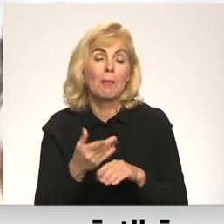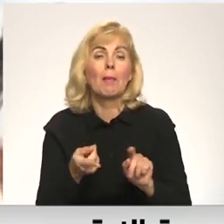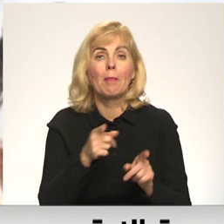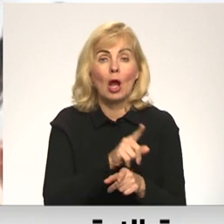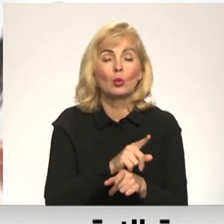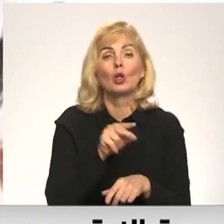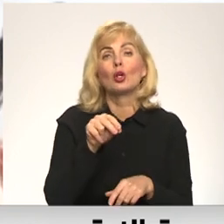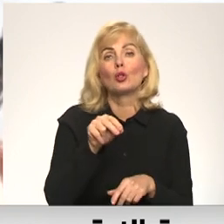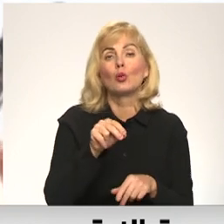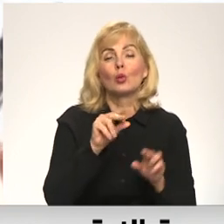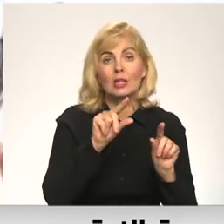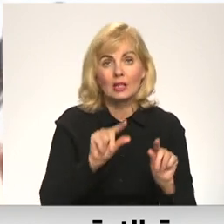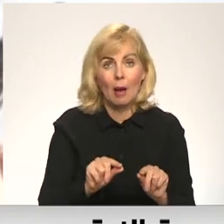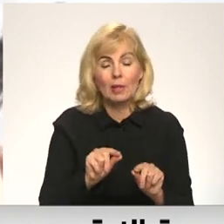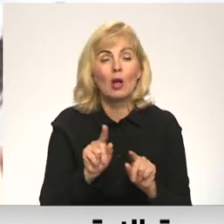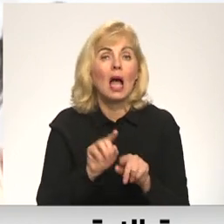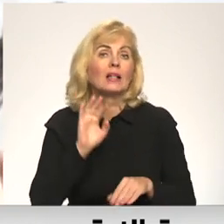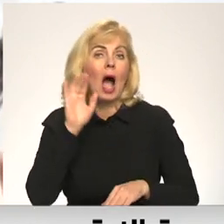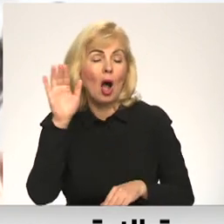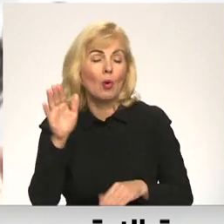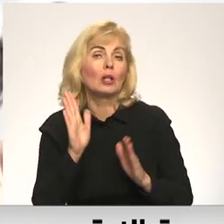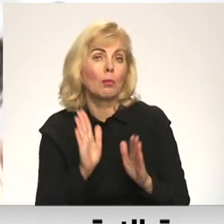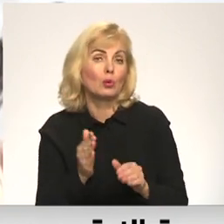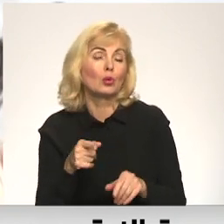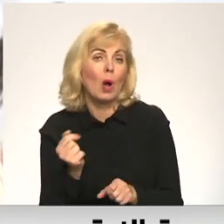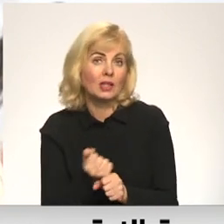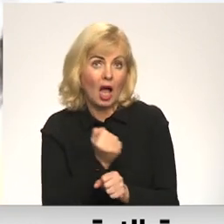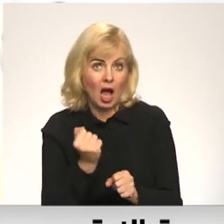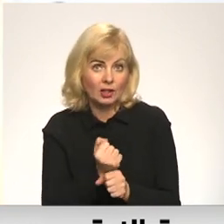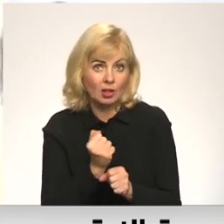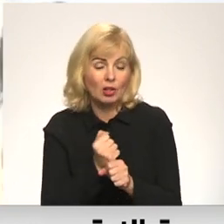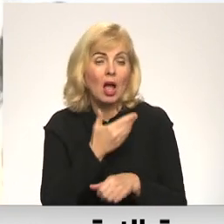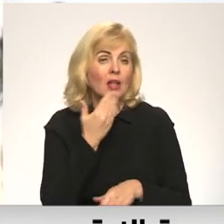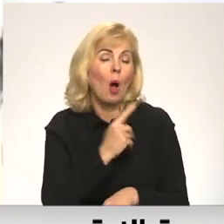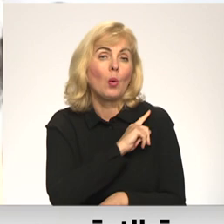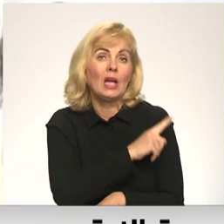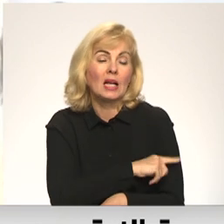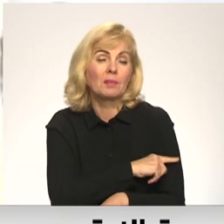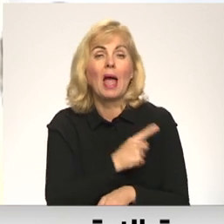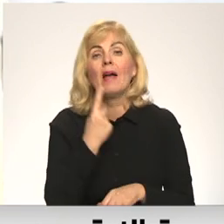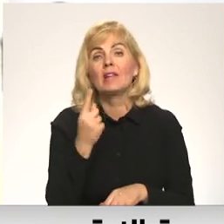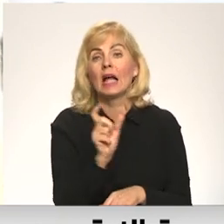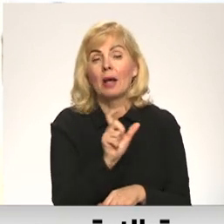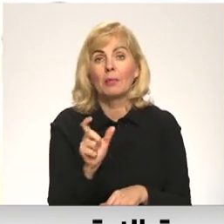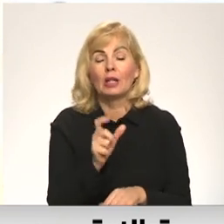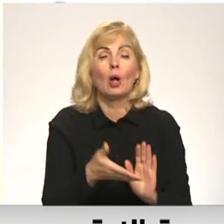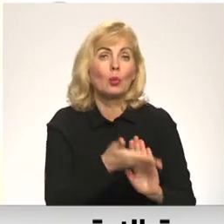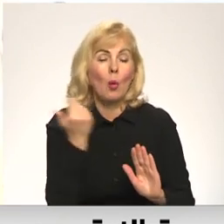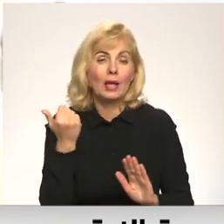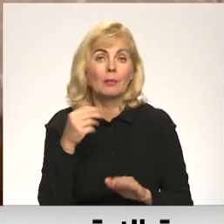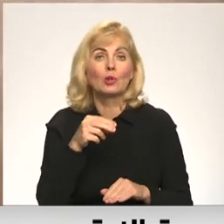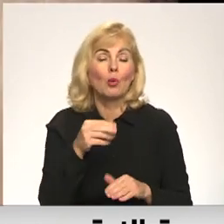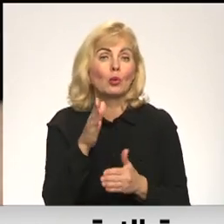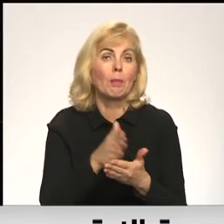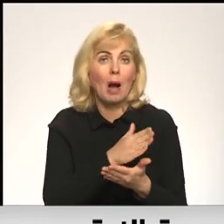cukuru, un arī nākotnē tas tiks darīts. Nav iespējams vienā brīdī noņemt cukuru